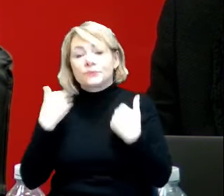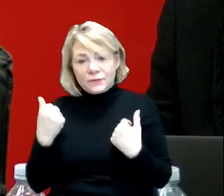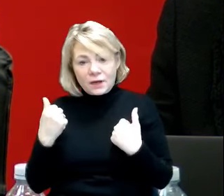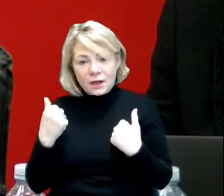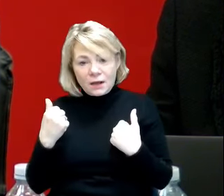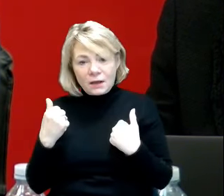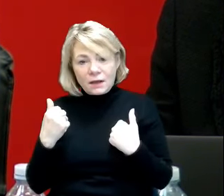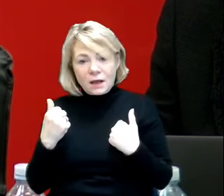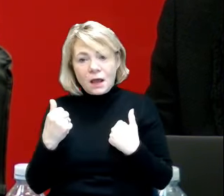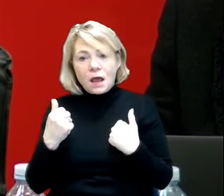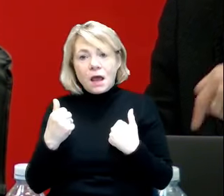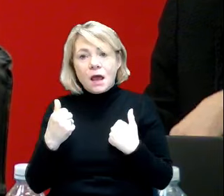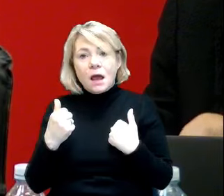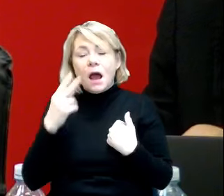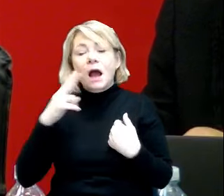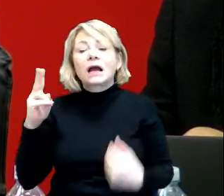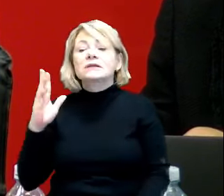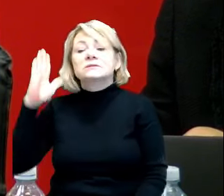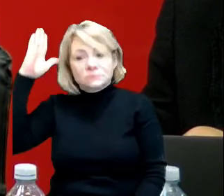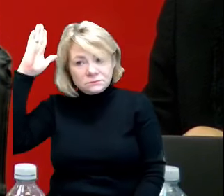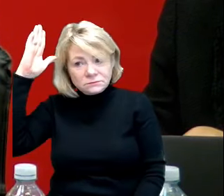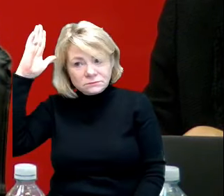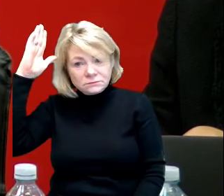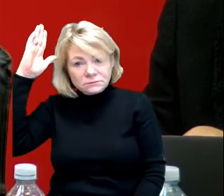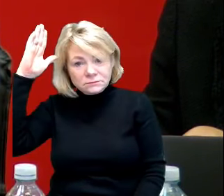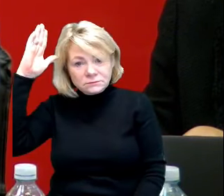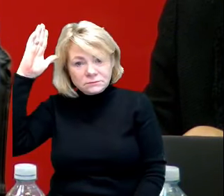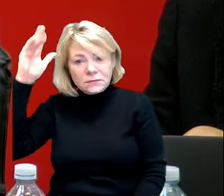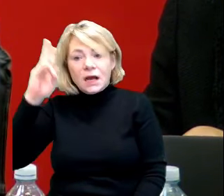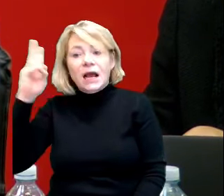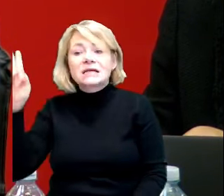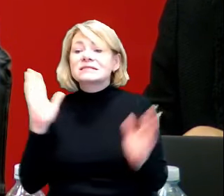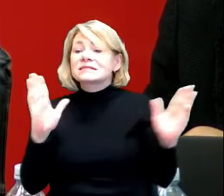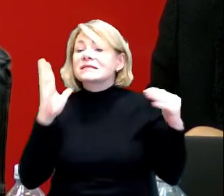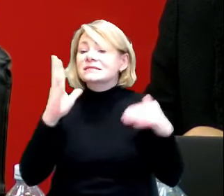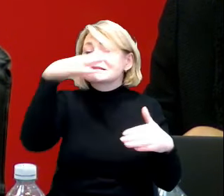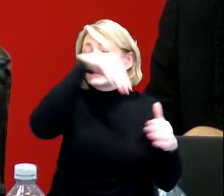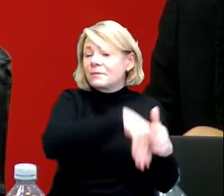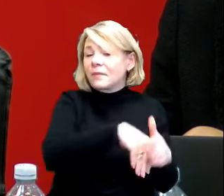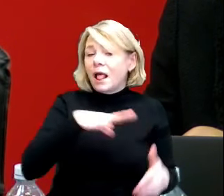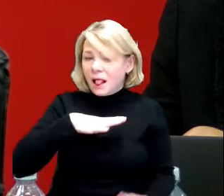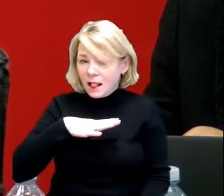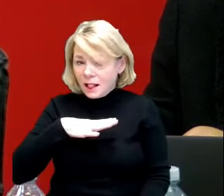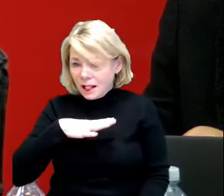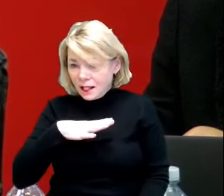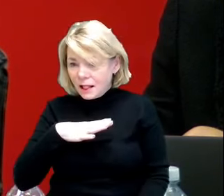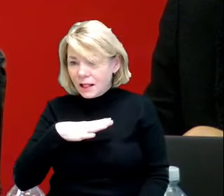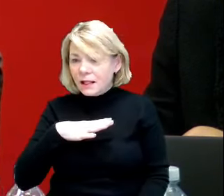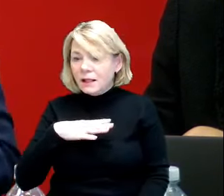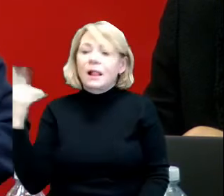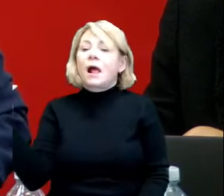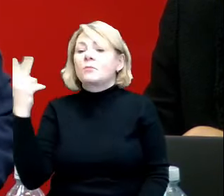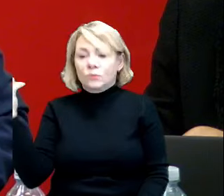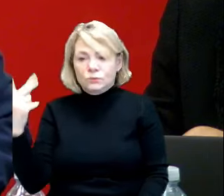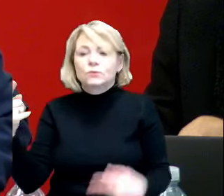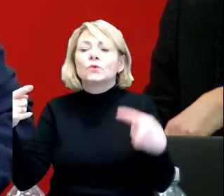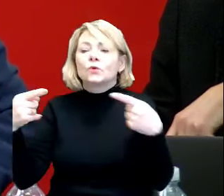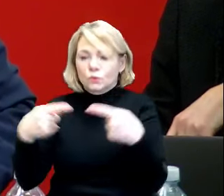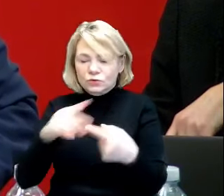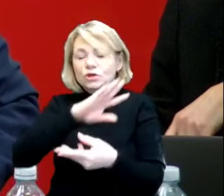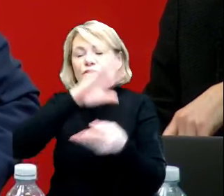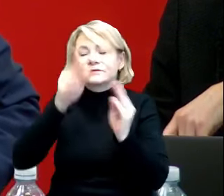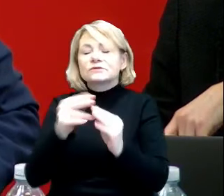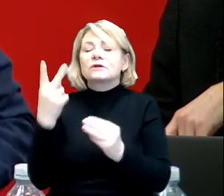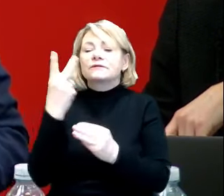negalėjo balsuoti saulius liekis laura jūsų balsas taip pat už ačiū labai 28